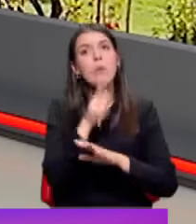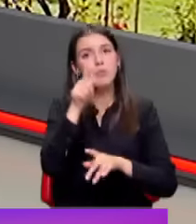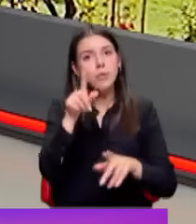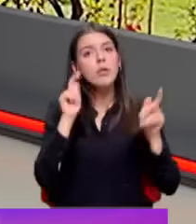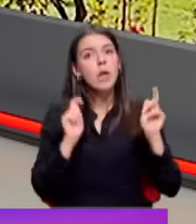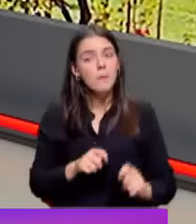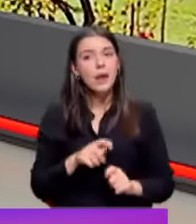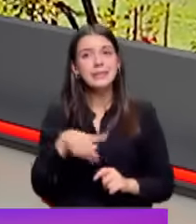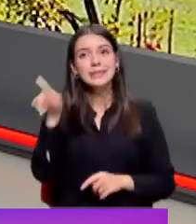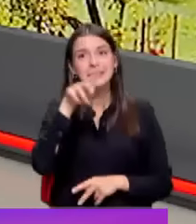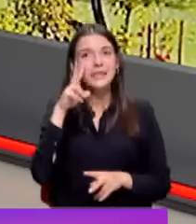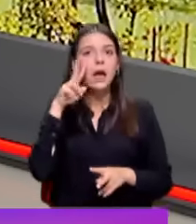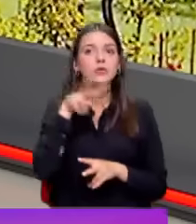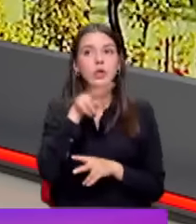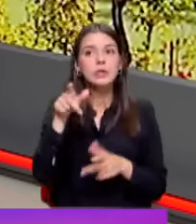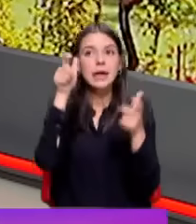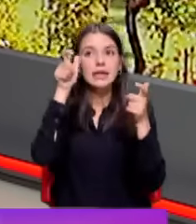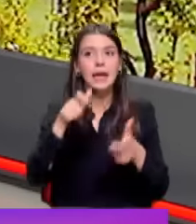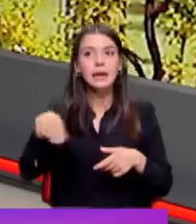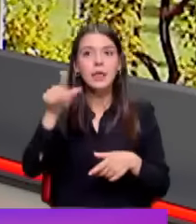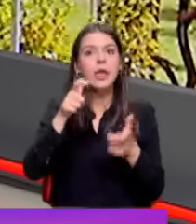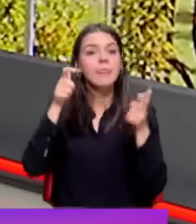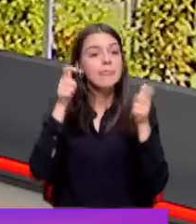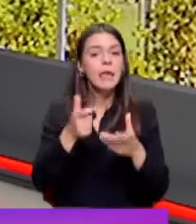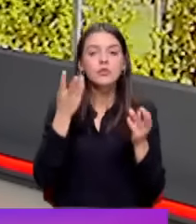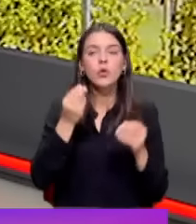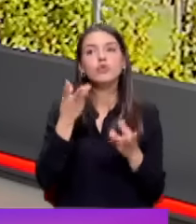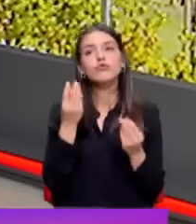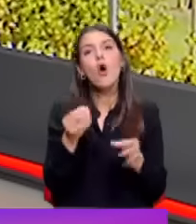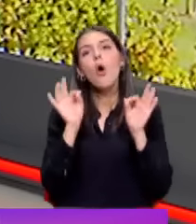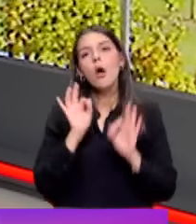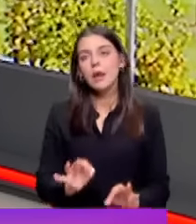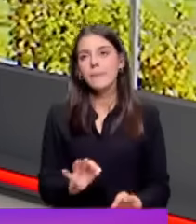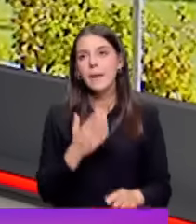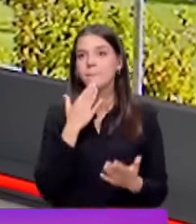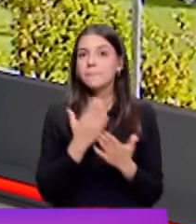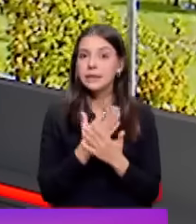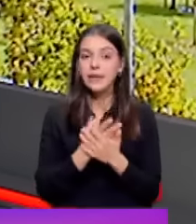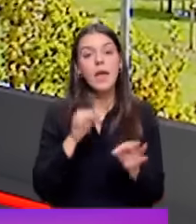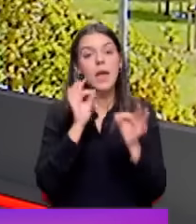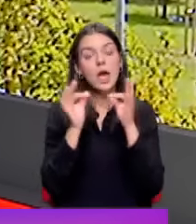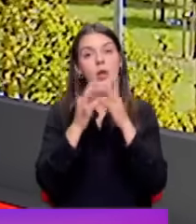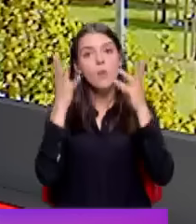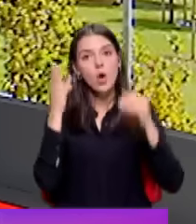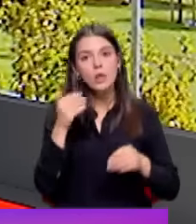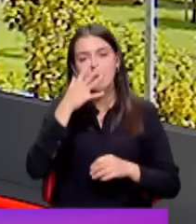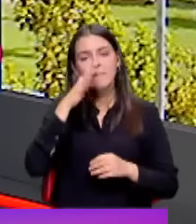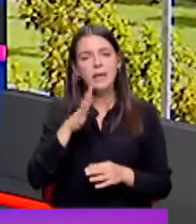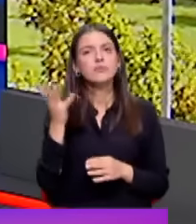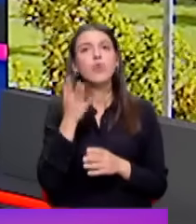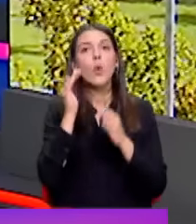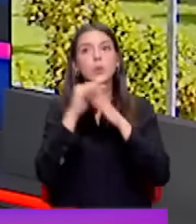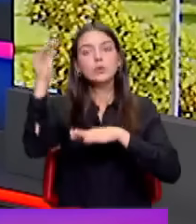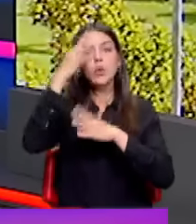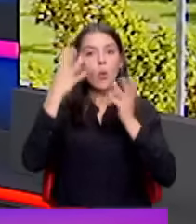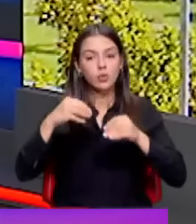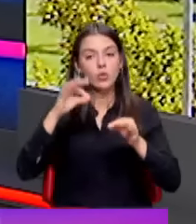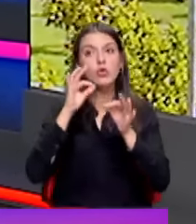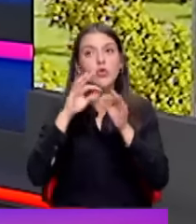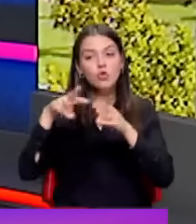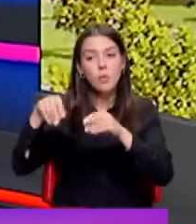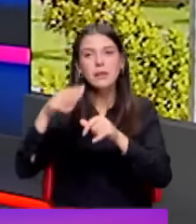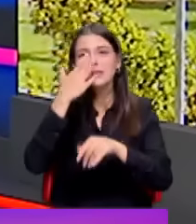yaparken size gösterilen yerin neresi olduğu çok önemli. Eğer ekonomik olarak beklentinin çok yüksek olduğu topraklardan